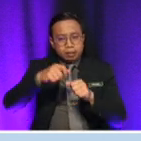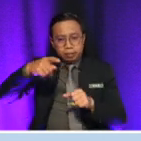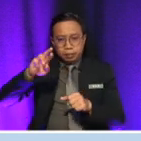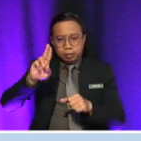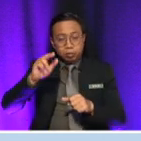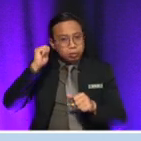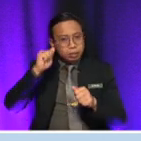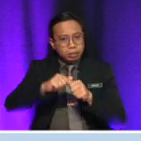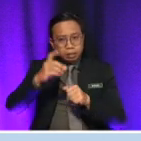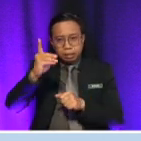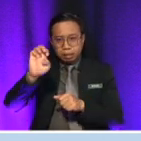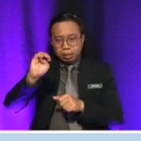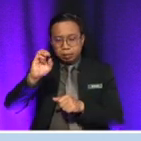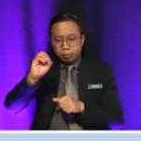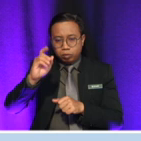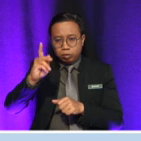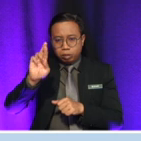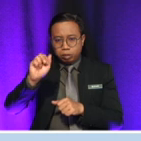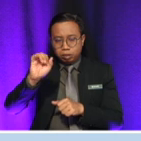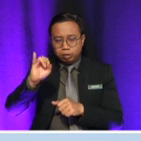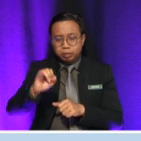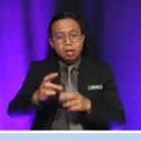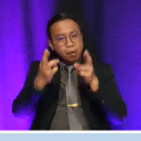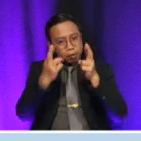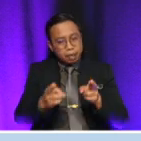ingat demokrasi ingat Demokrasi Rakyat